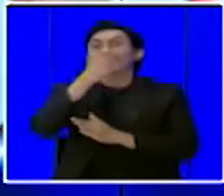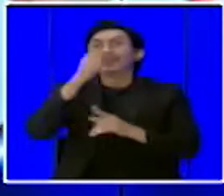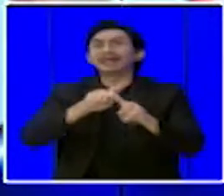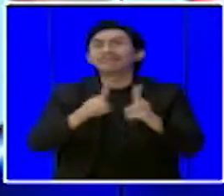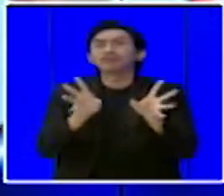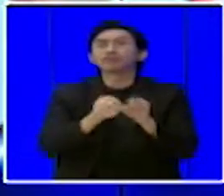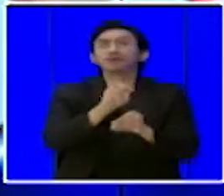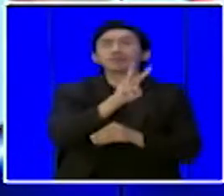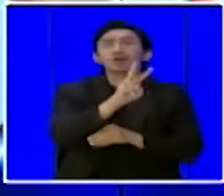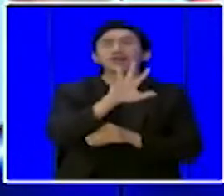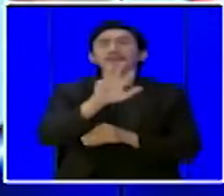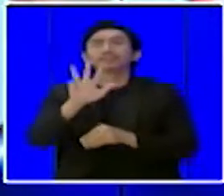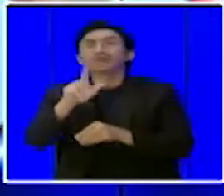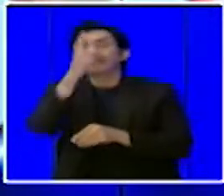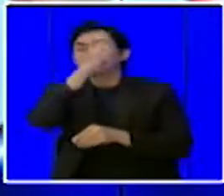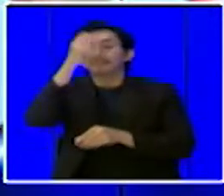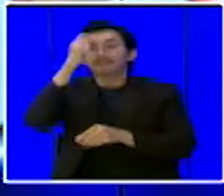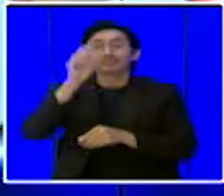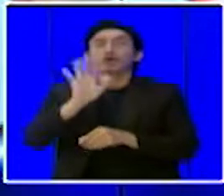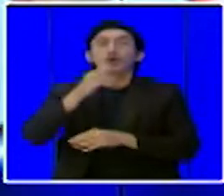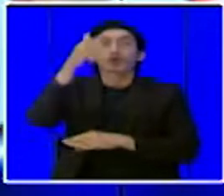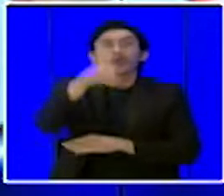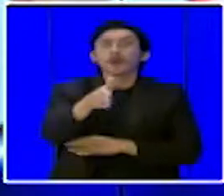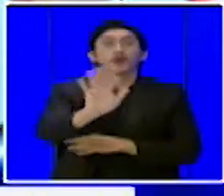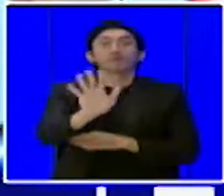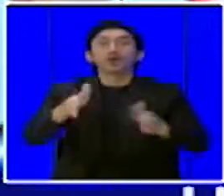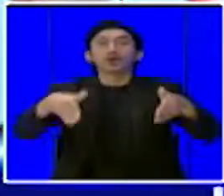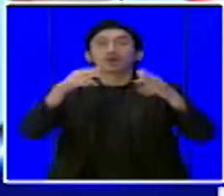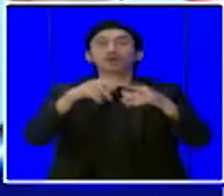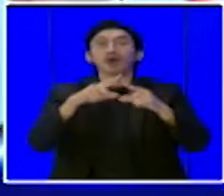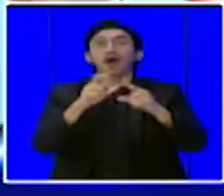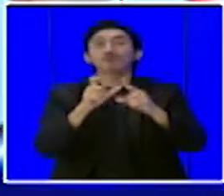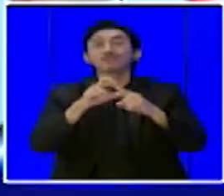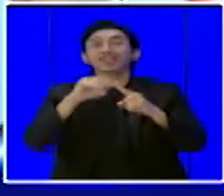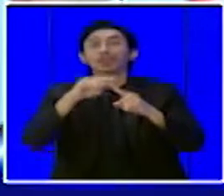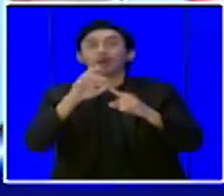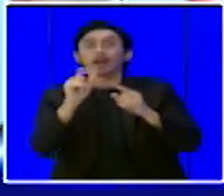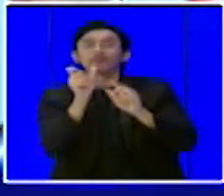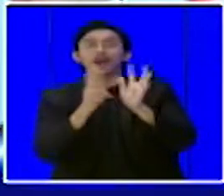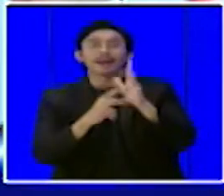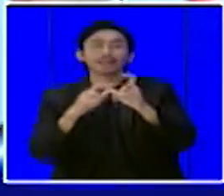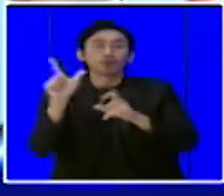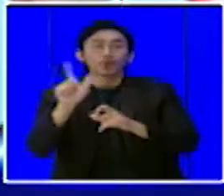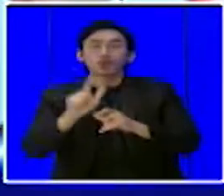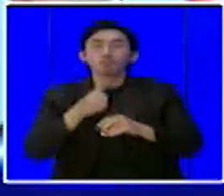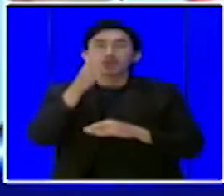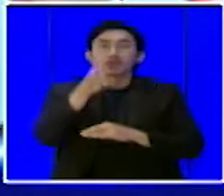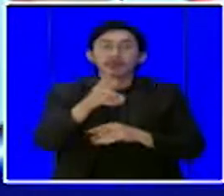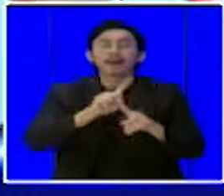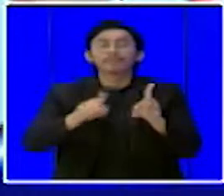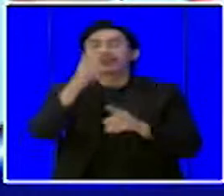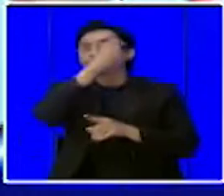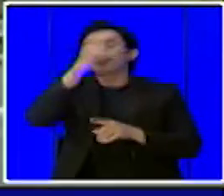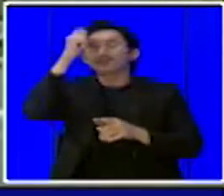sebanyak 259 wisudawan tidak perlu hadir langsung di gedung auditorium UNS Solo dan mengikuti wisuda secara